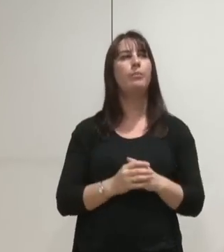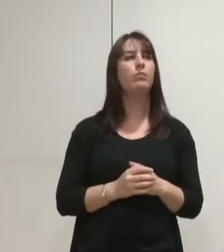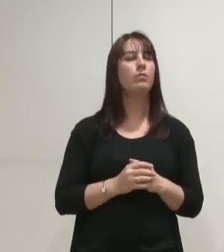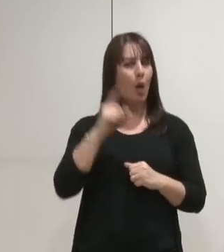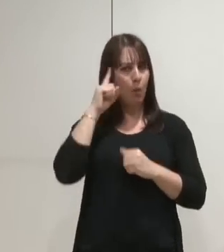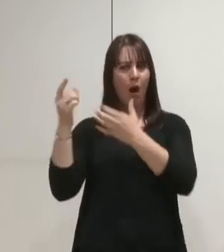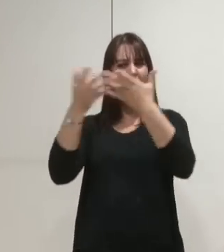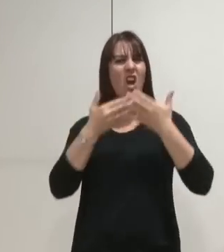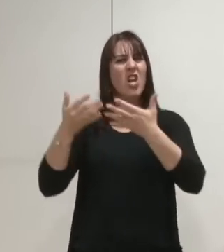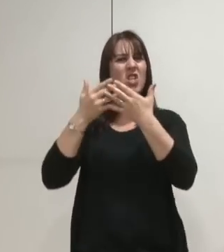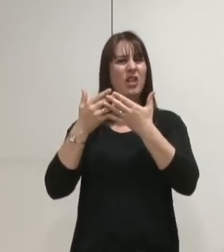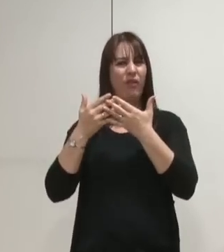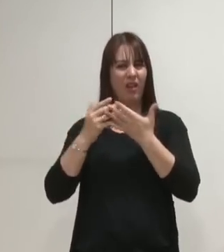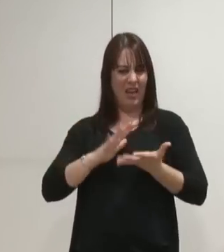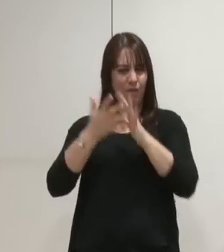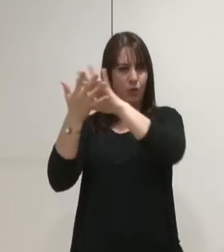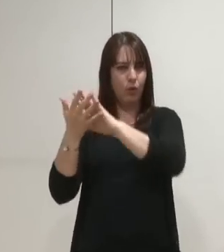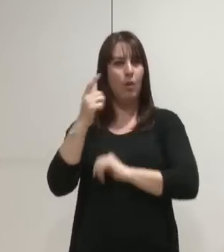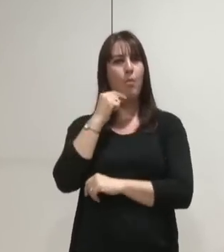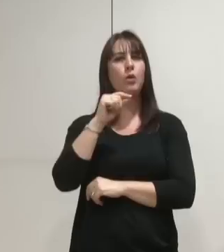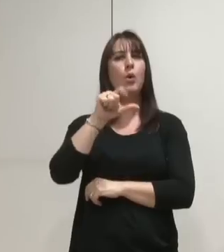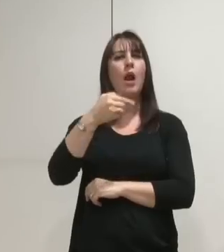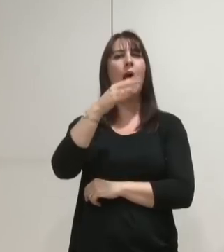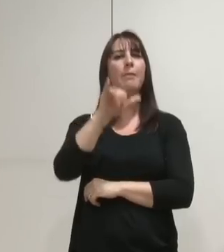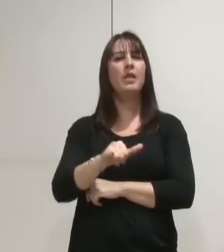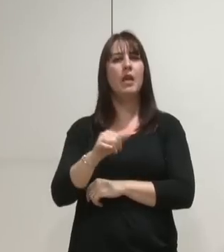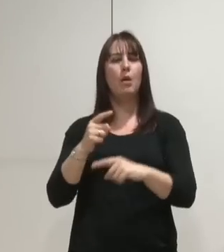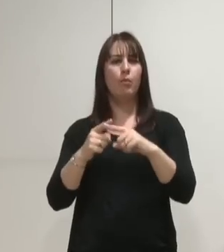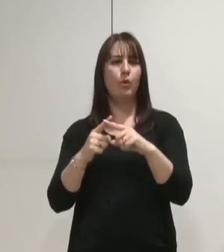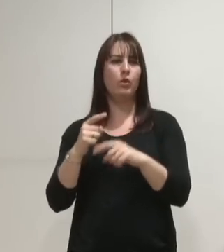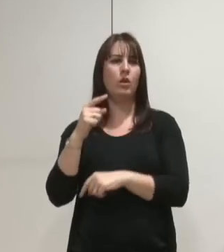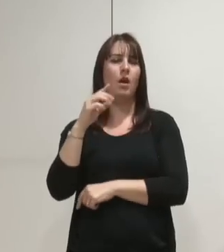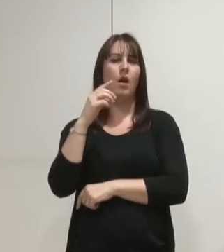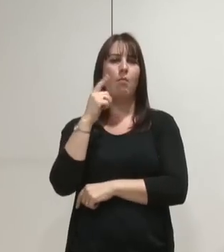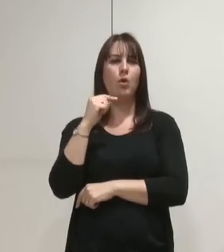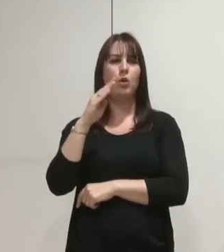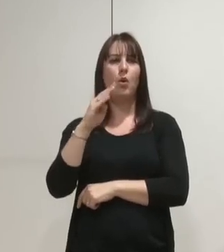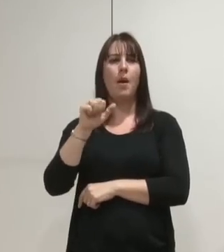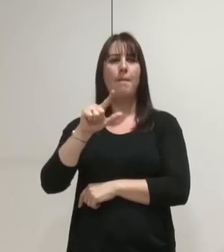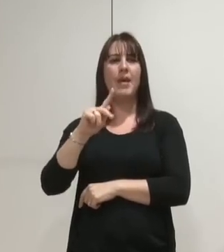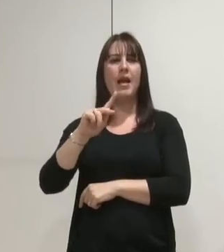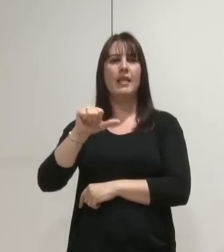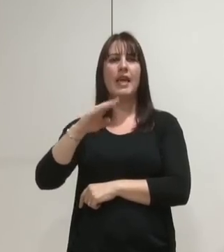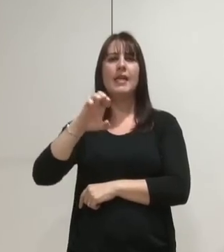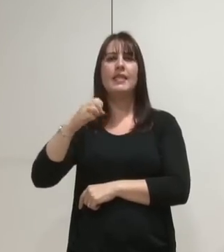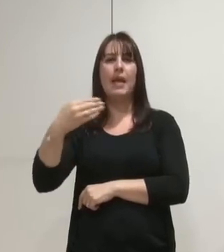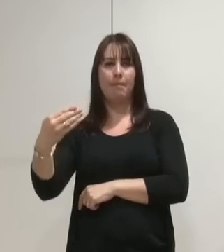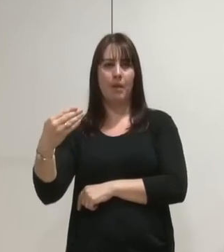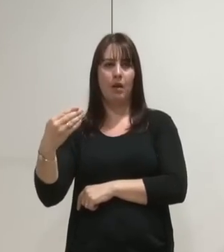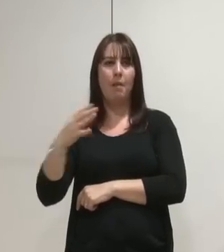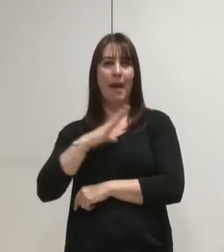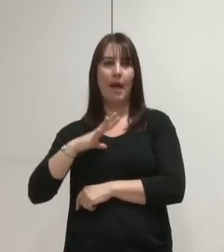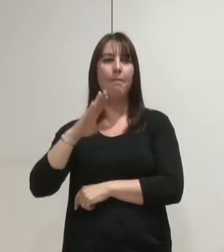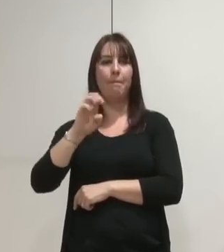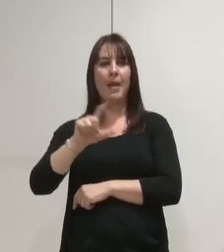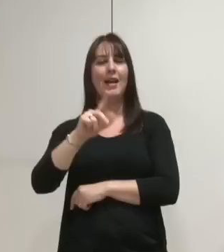chiffrée lorsque François lami puis Najat Valo Belkassem ont travaillé à la nouvelle géographie de la politique